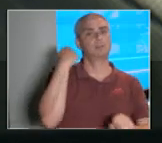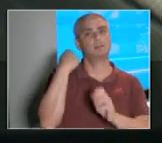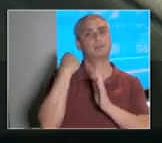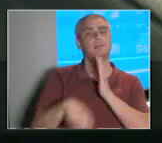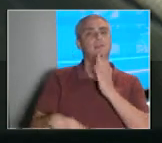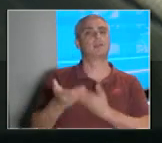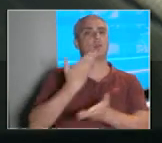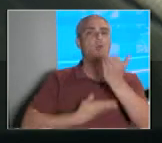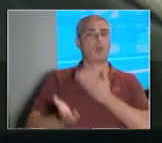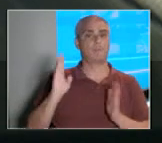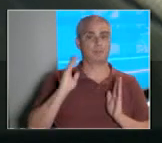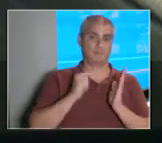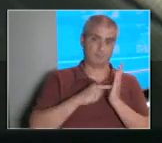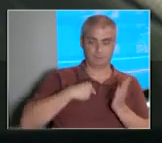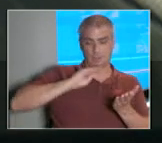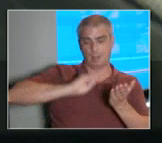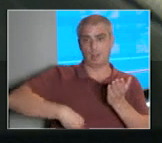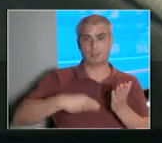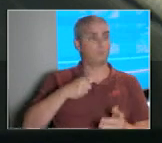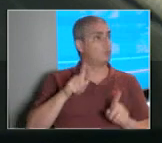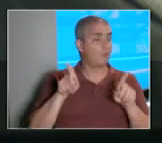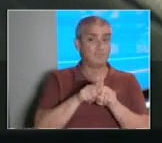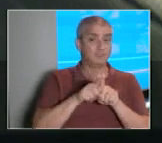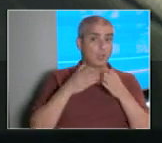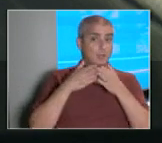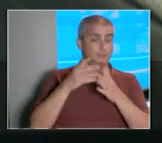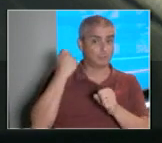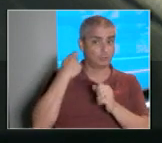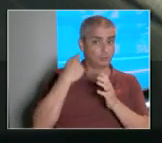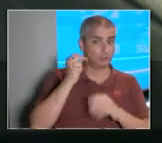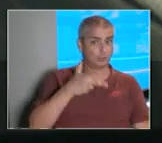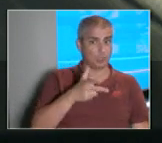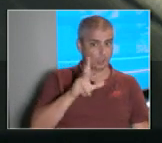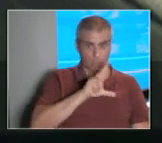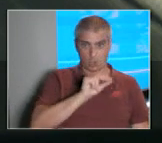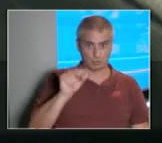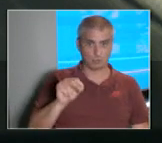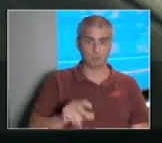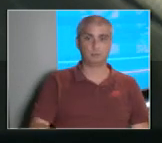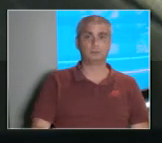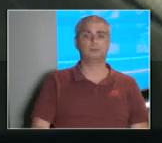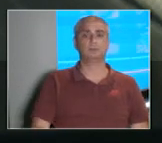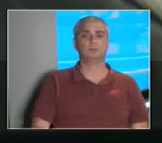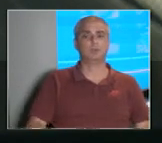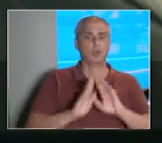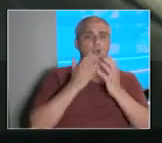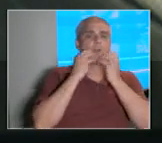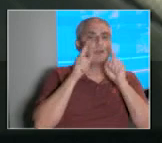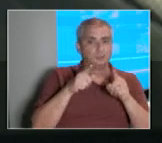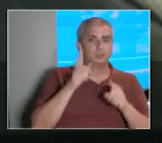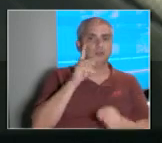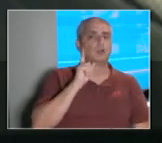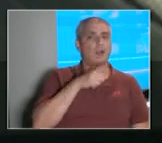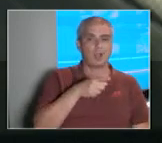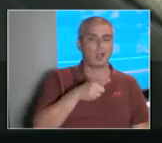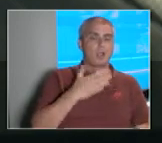רכש הגומלין, ועל הרקע הזה חתמנו על העסקה. וזו אותה מספנה של הצוללות, זה לא מספנה אחרת, זו אותה מספנה. כל הפרשה הזאת, שאפשר לקרוא